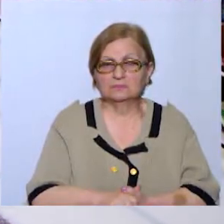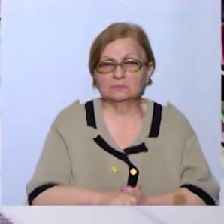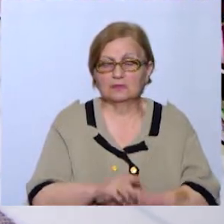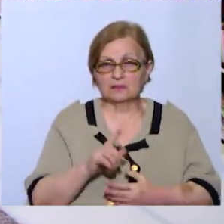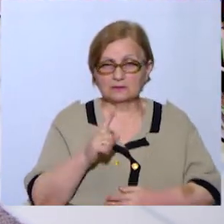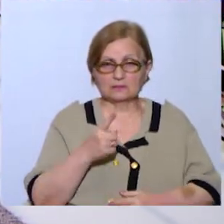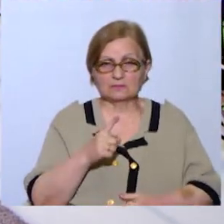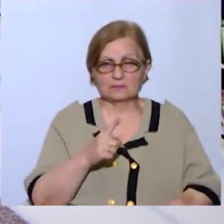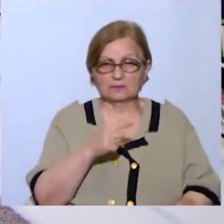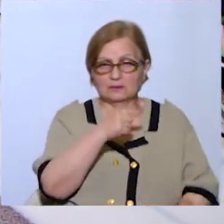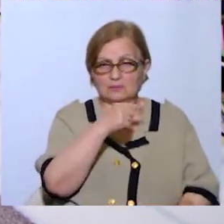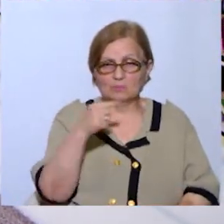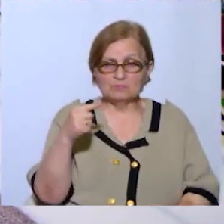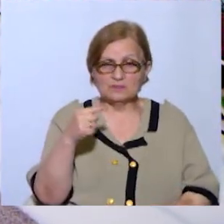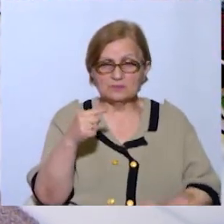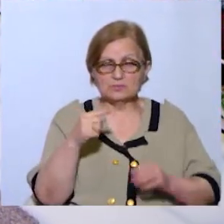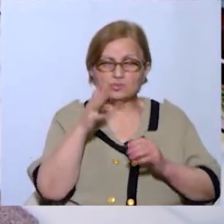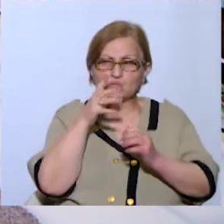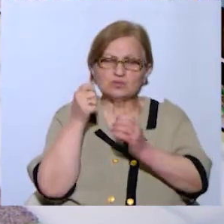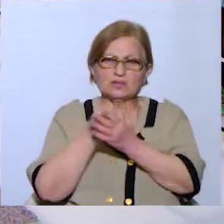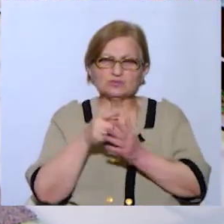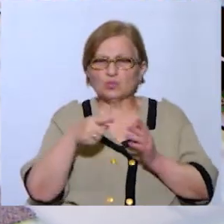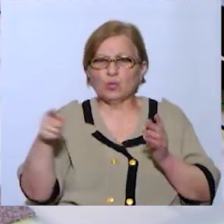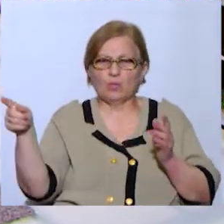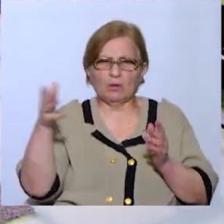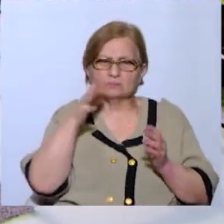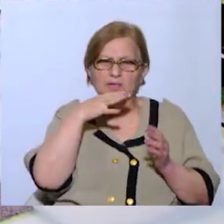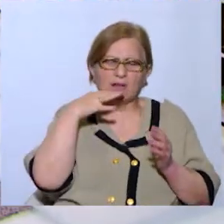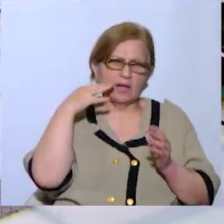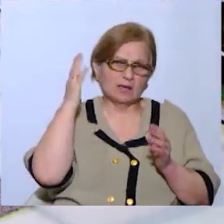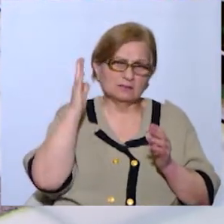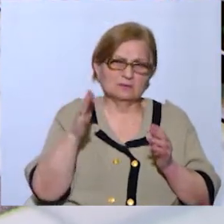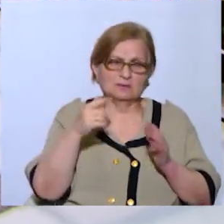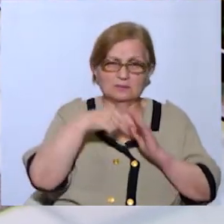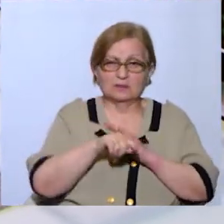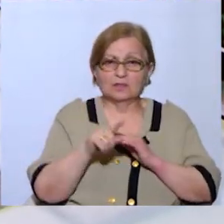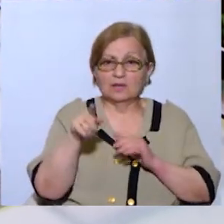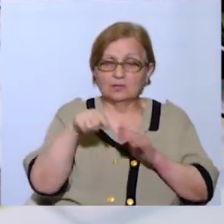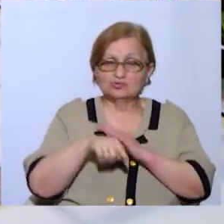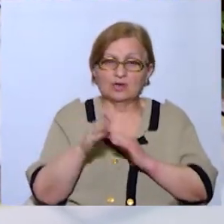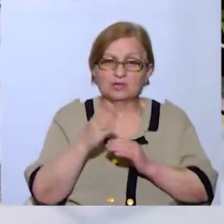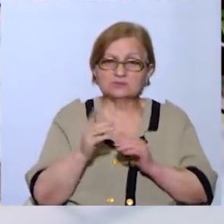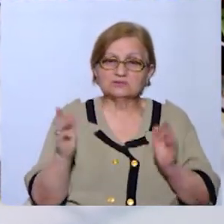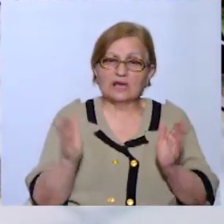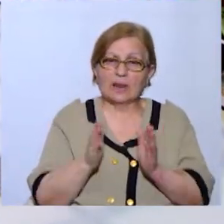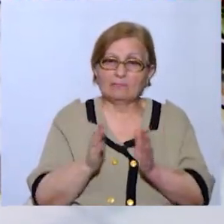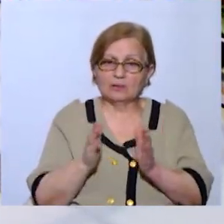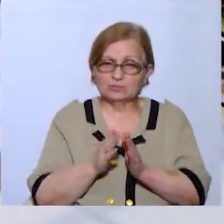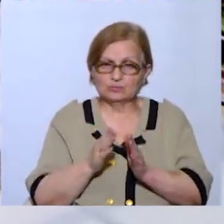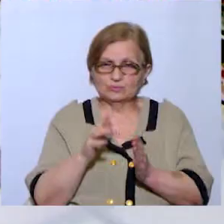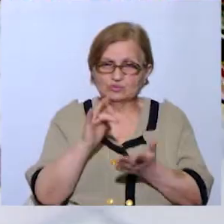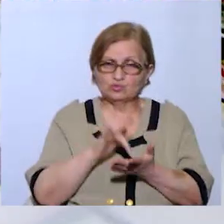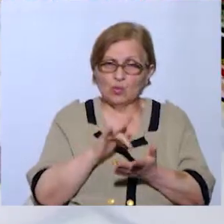რადგან მინუს უსასრულობა -7 შუალედი შედის კლებადობის შუალედში, ესე იგი და